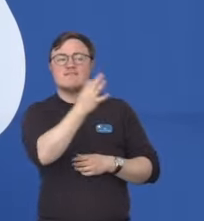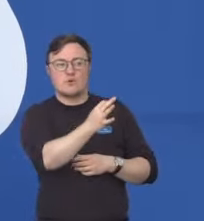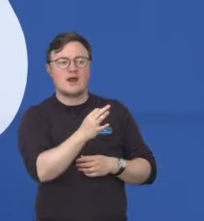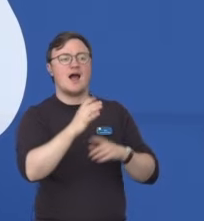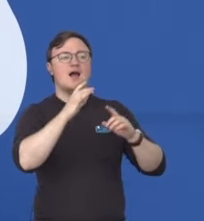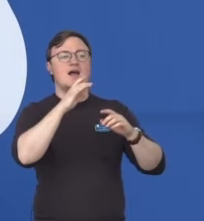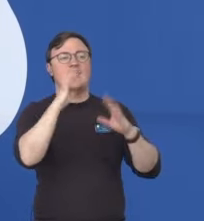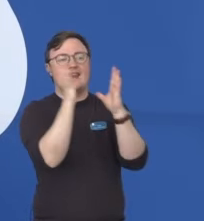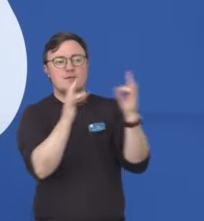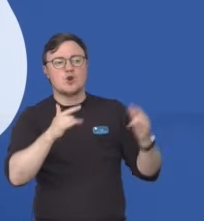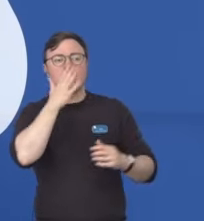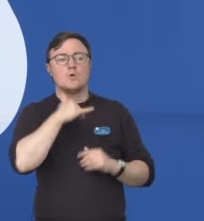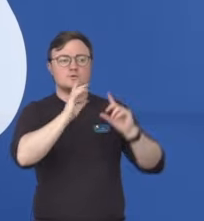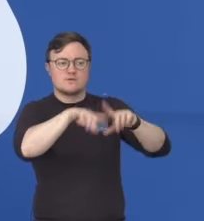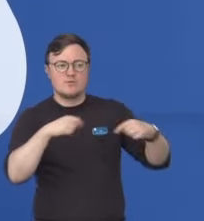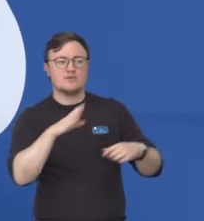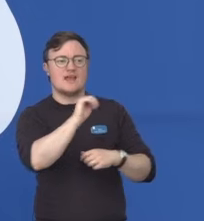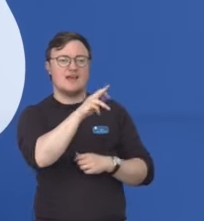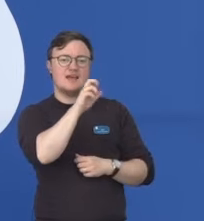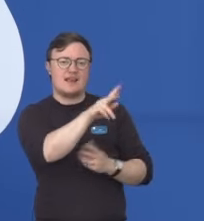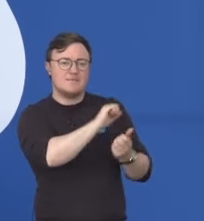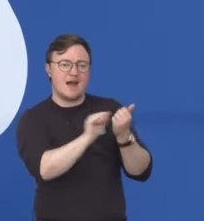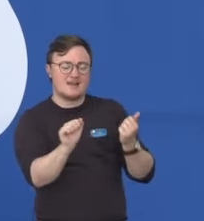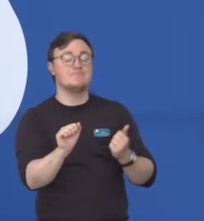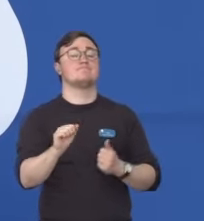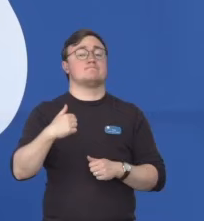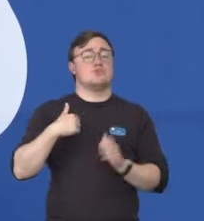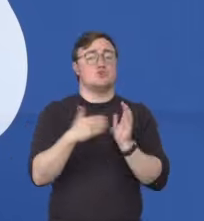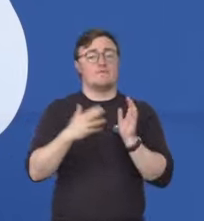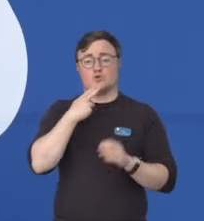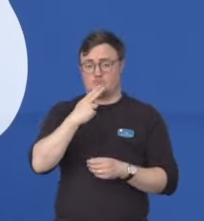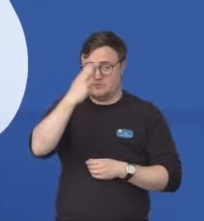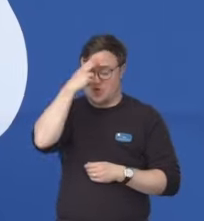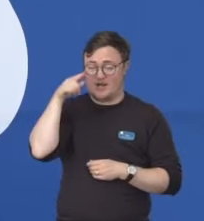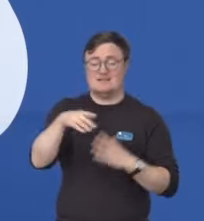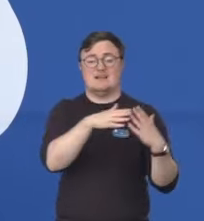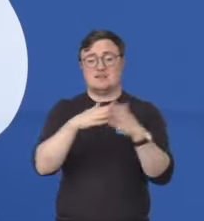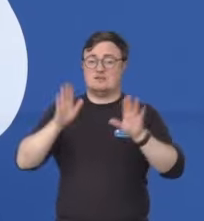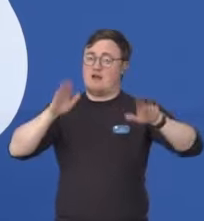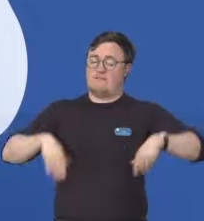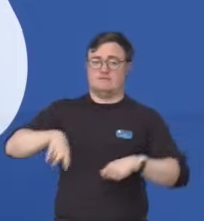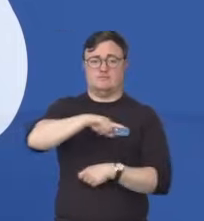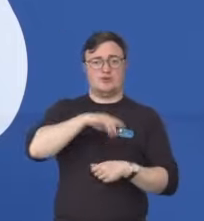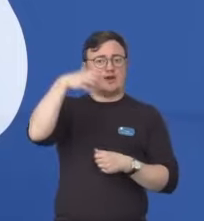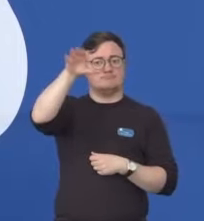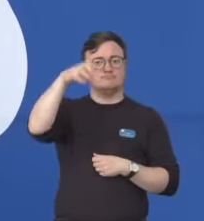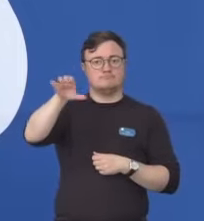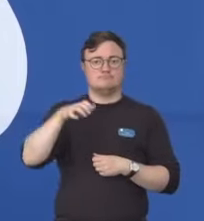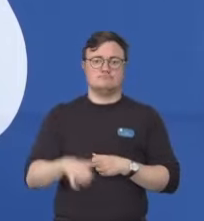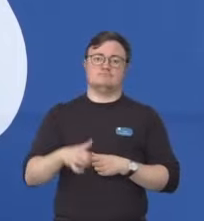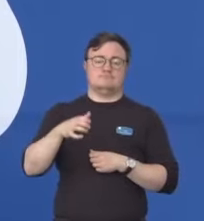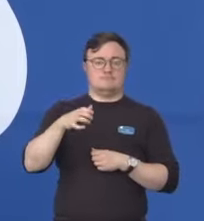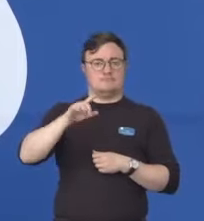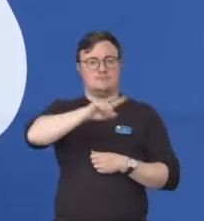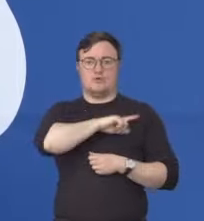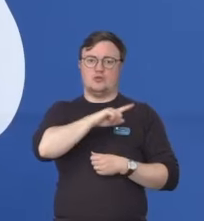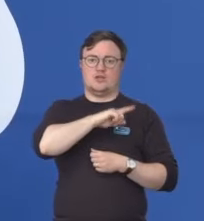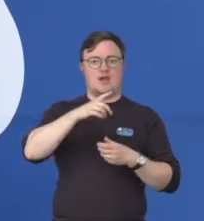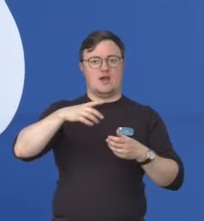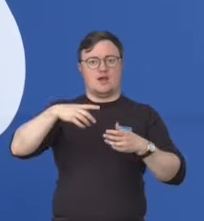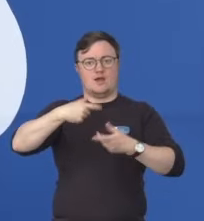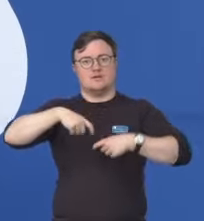Erik Berg. Varsågod. Jag kommer från Uppsala. Det är den stad som har varit mest omskriven under förra året och som också fick se mest död,